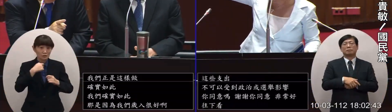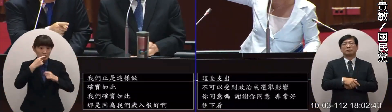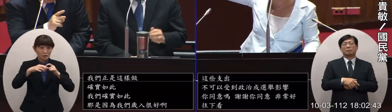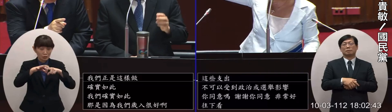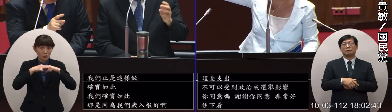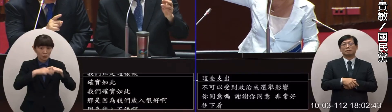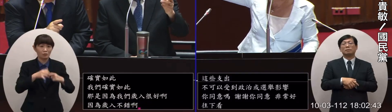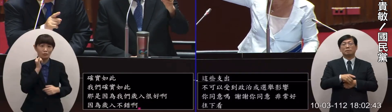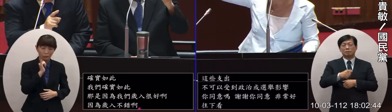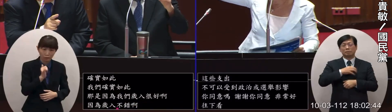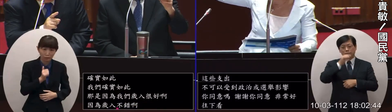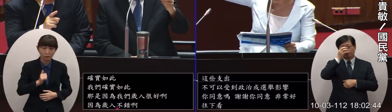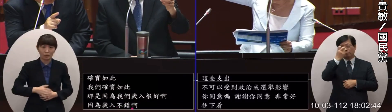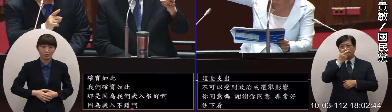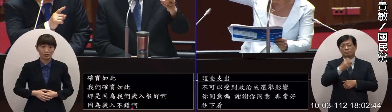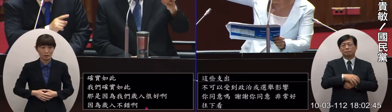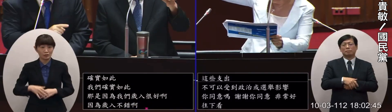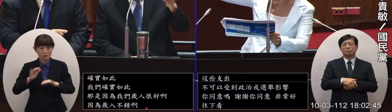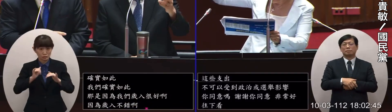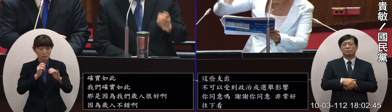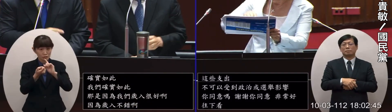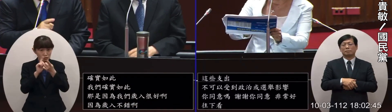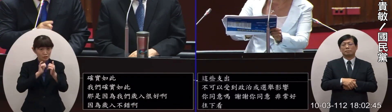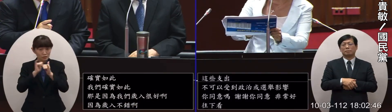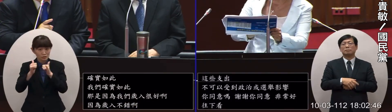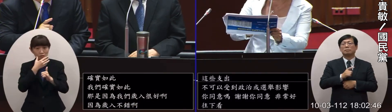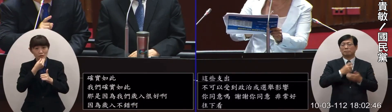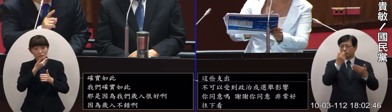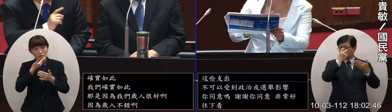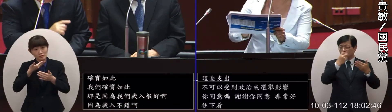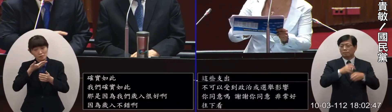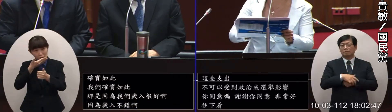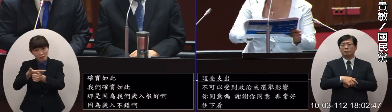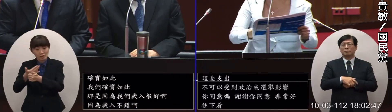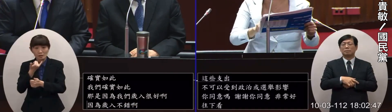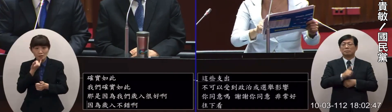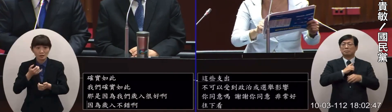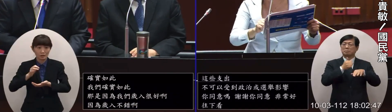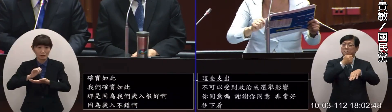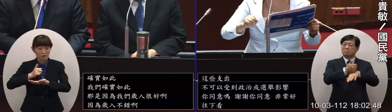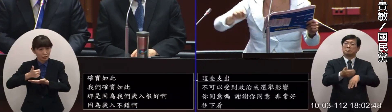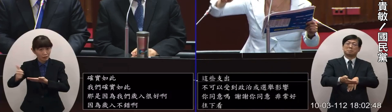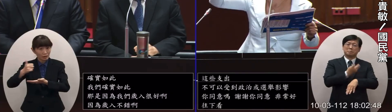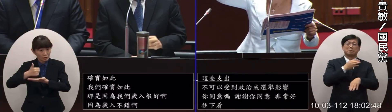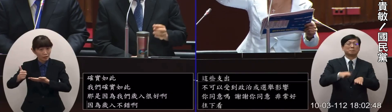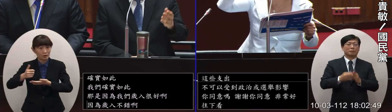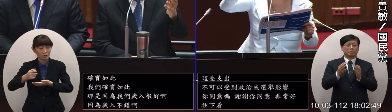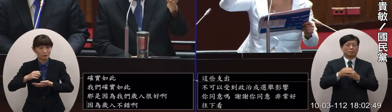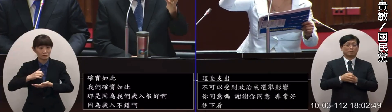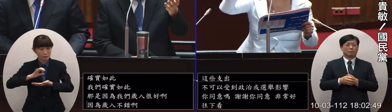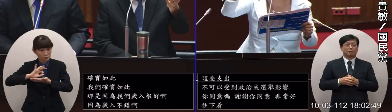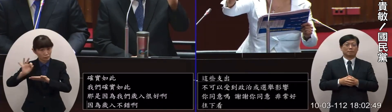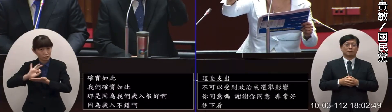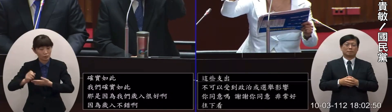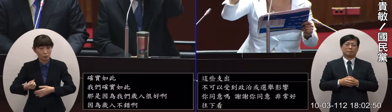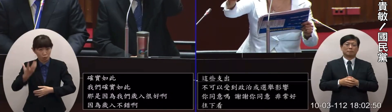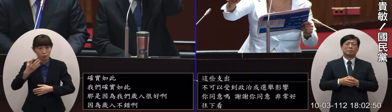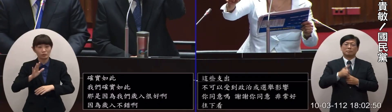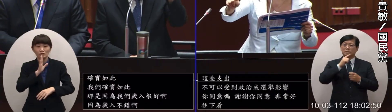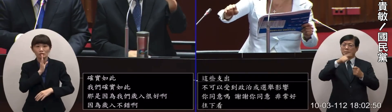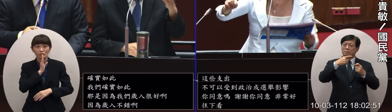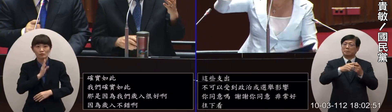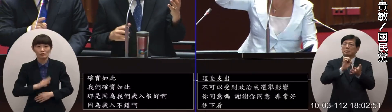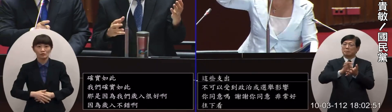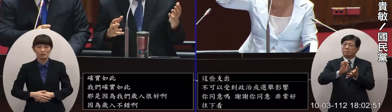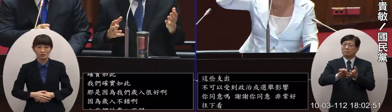数，我们能够亏掉做社会福利做事，所以我们税出 执政开始的时候，你的最初